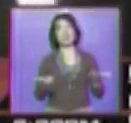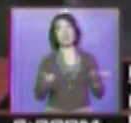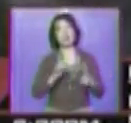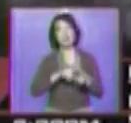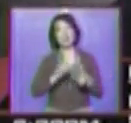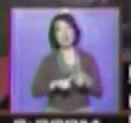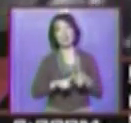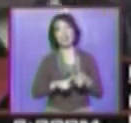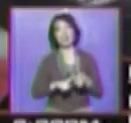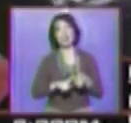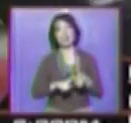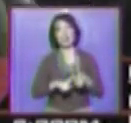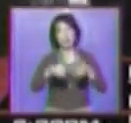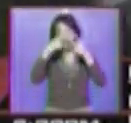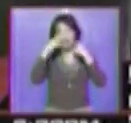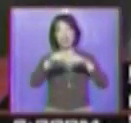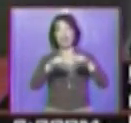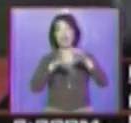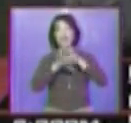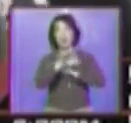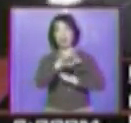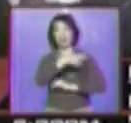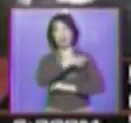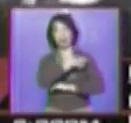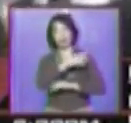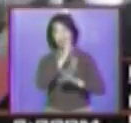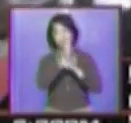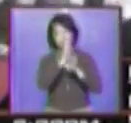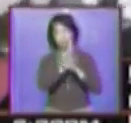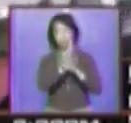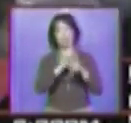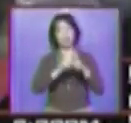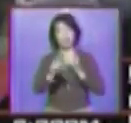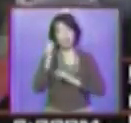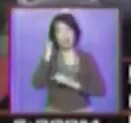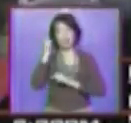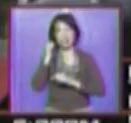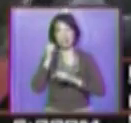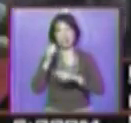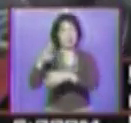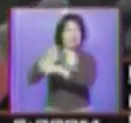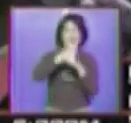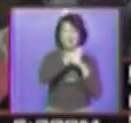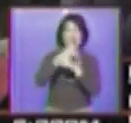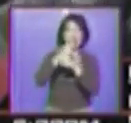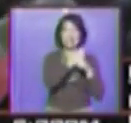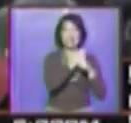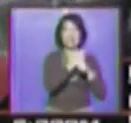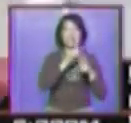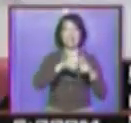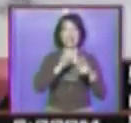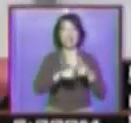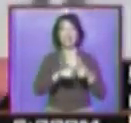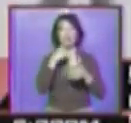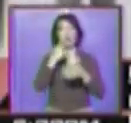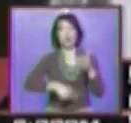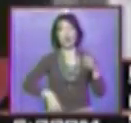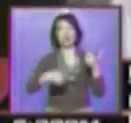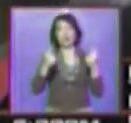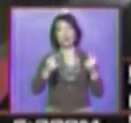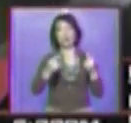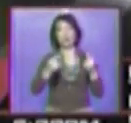pilit pumapasok sa loob ng bus. Nang hindi makapasok, kinuha at inihagis ng enforcer ang kanyang